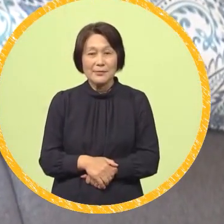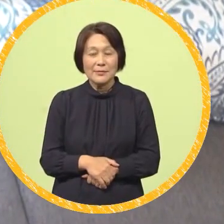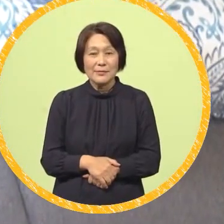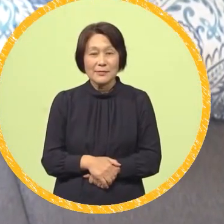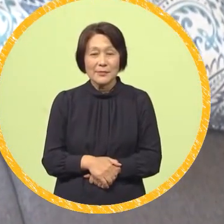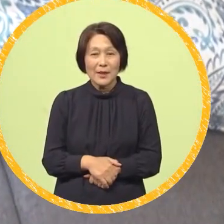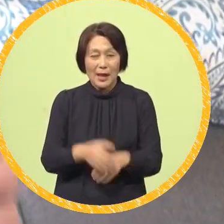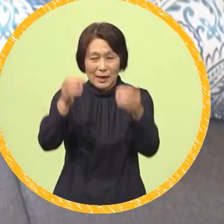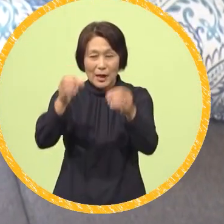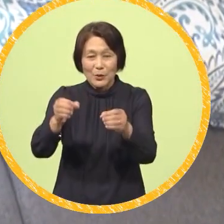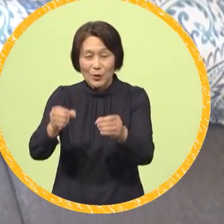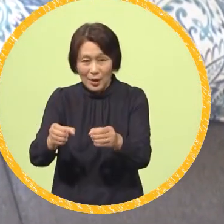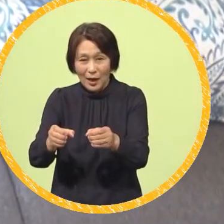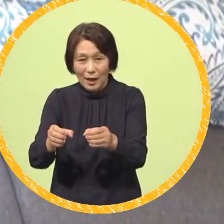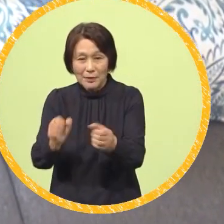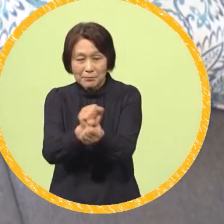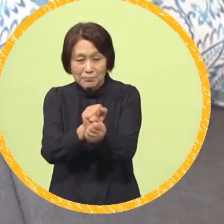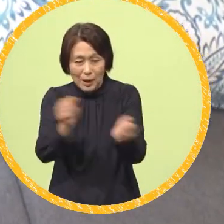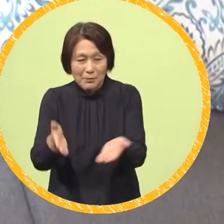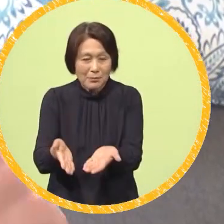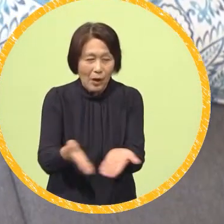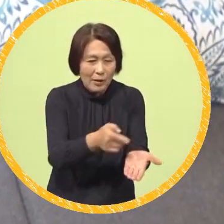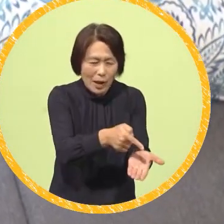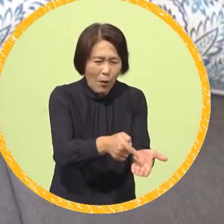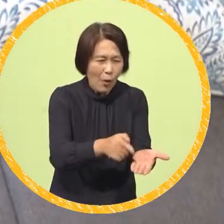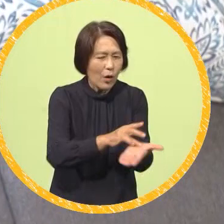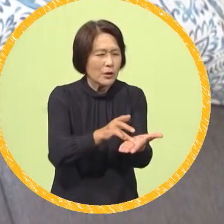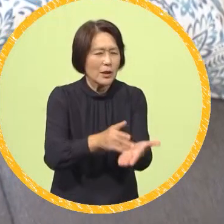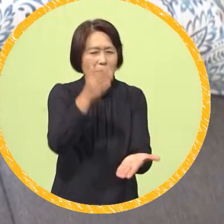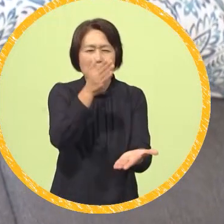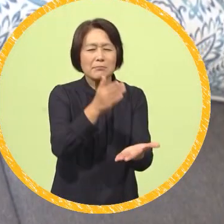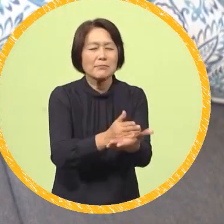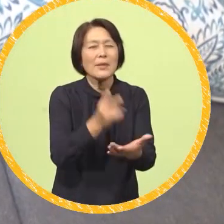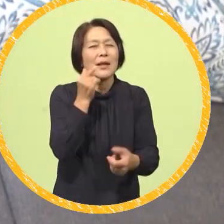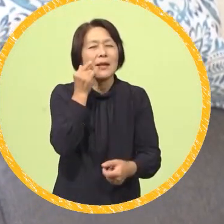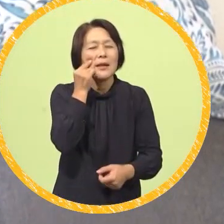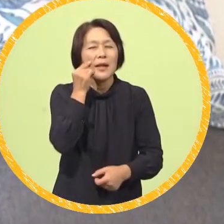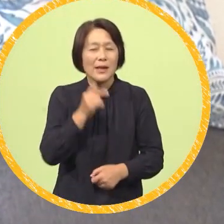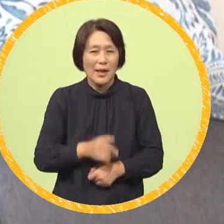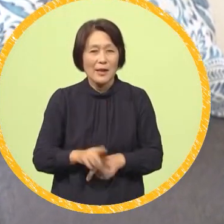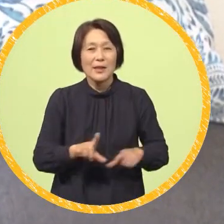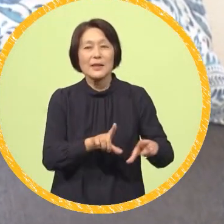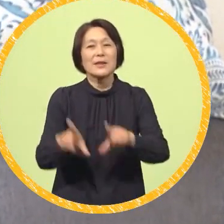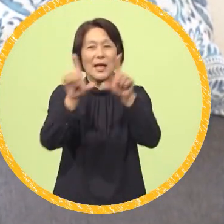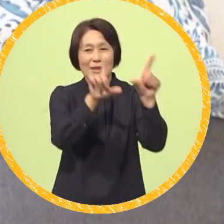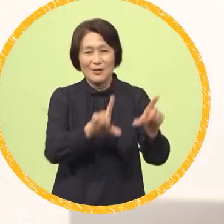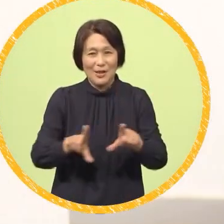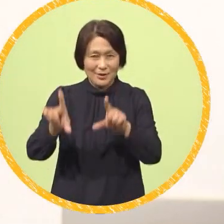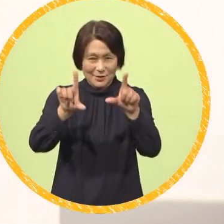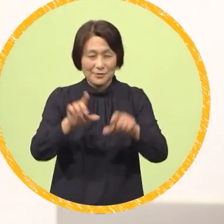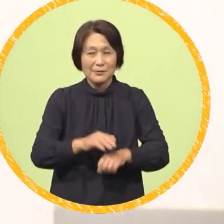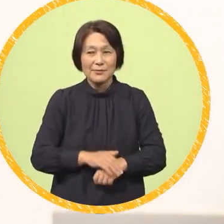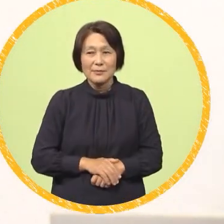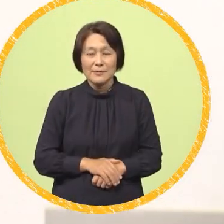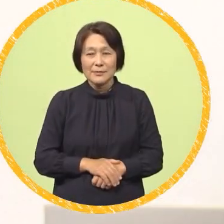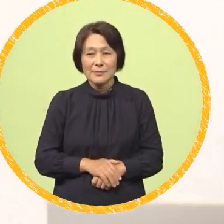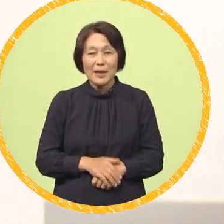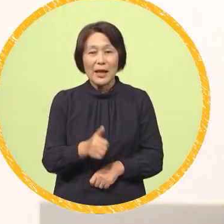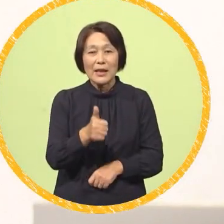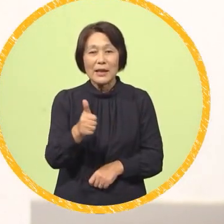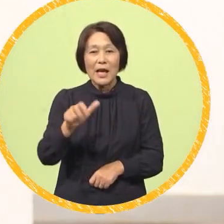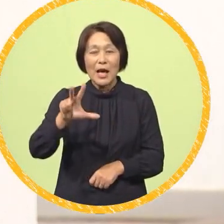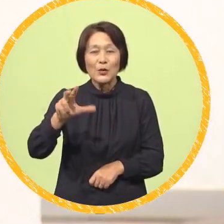まあ、出てきてもやめられない、そういうような生活でした。 まあ、ダルクに来